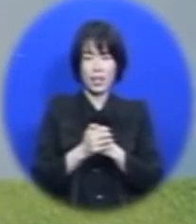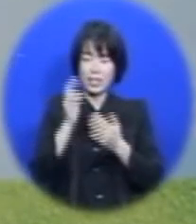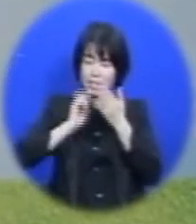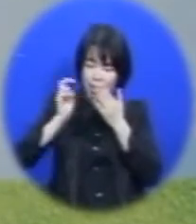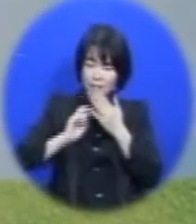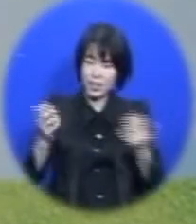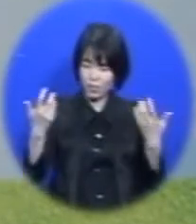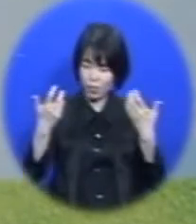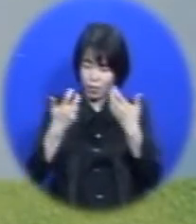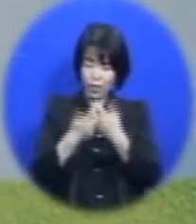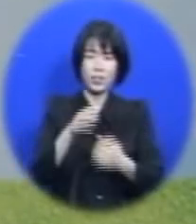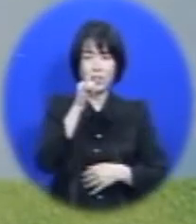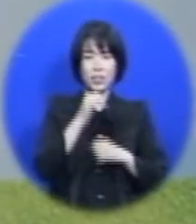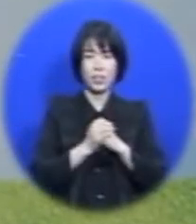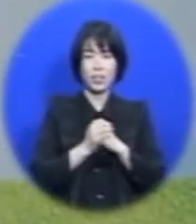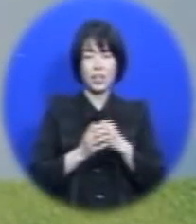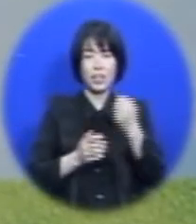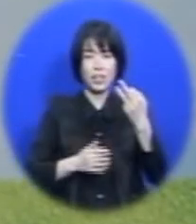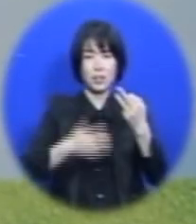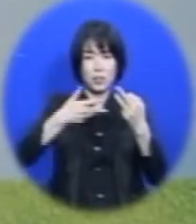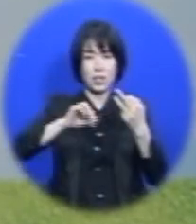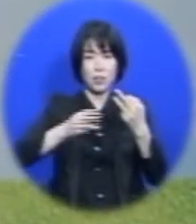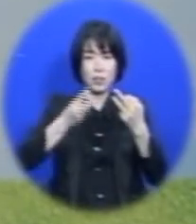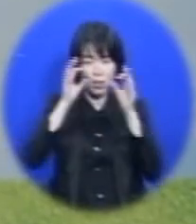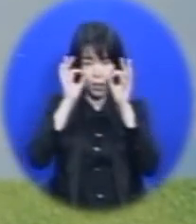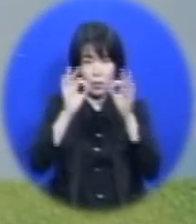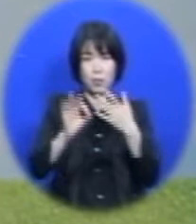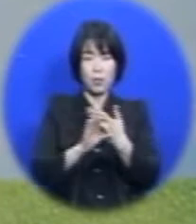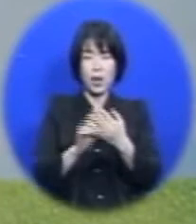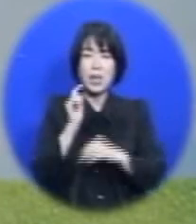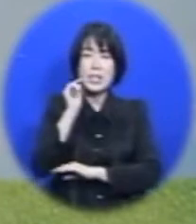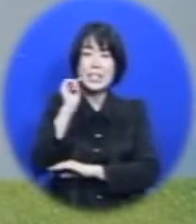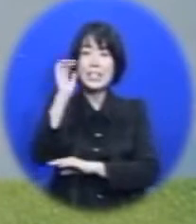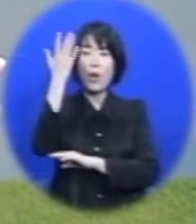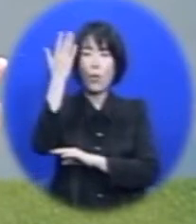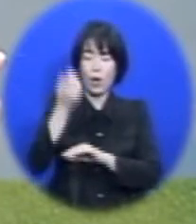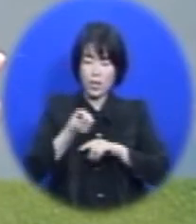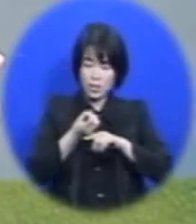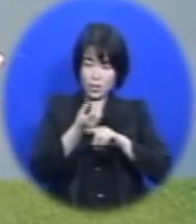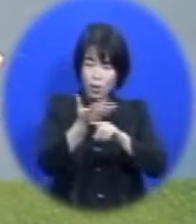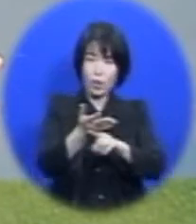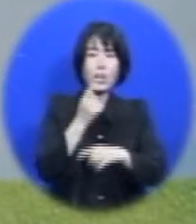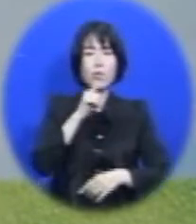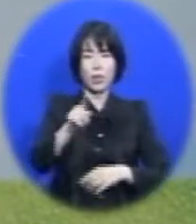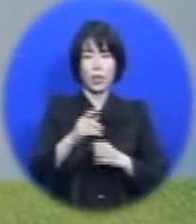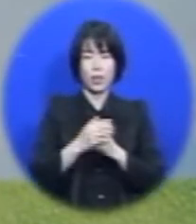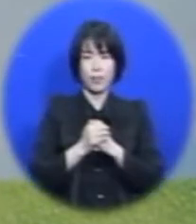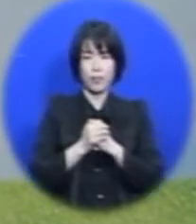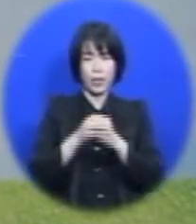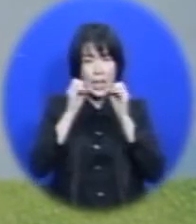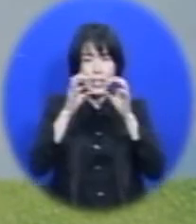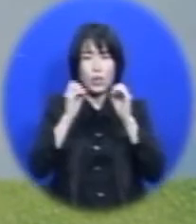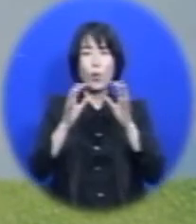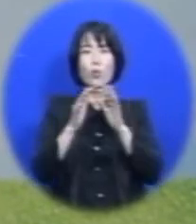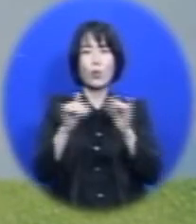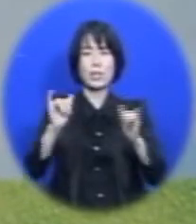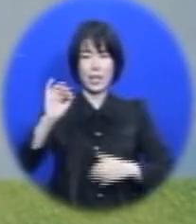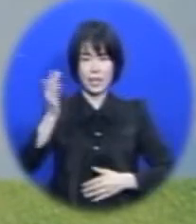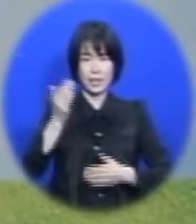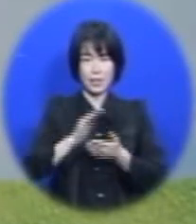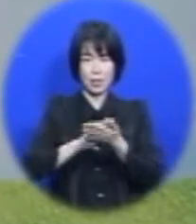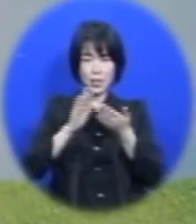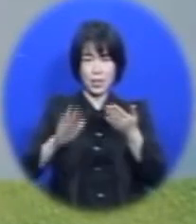넘쳐요. 13절에 보면은 영광을 전해주어라. 전도자가 됩니다.